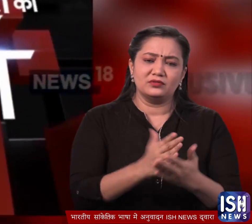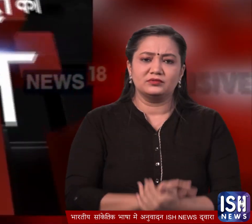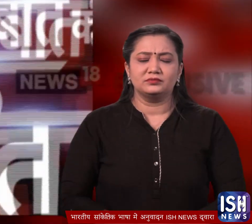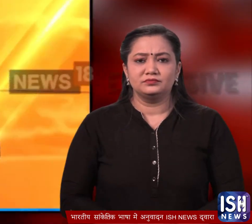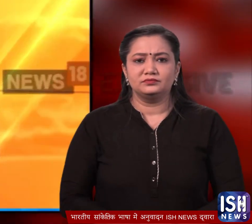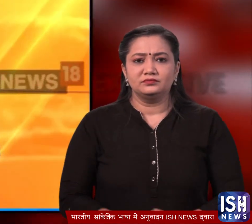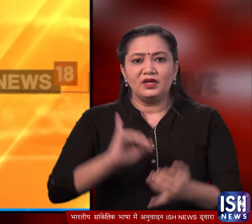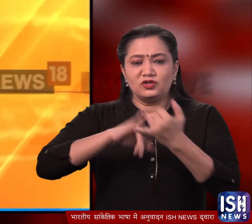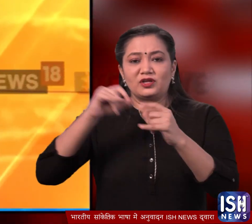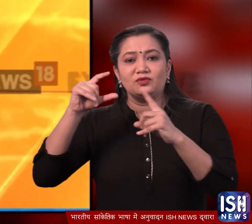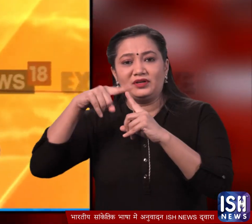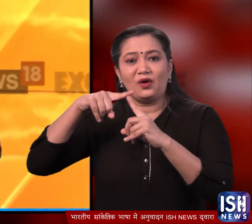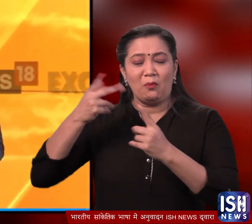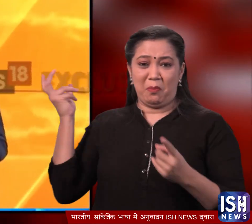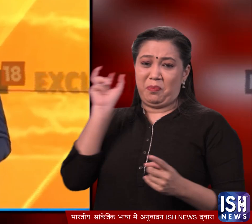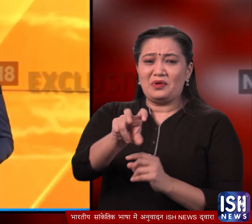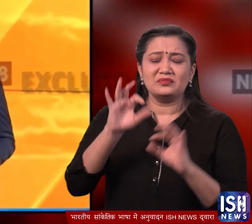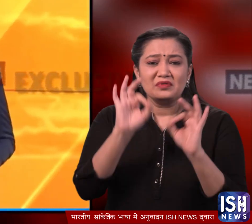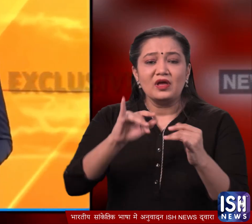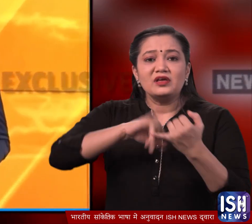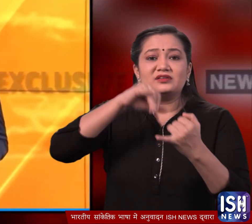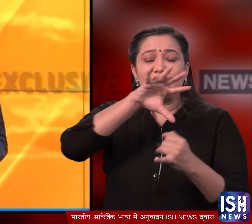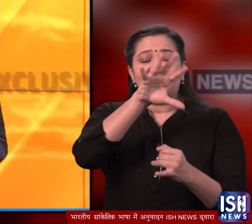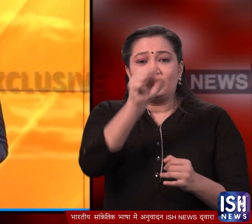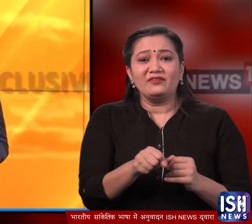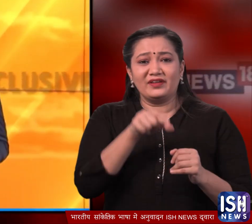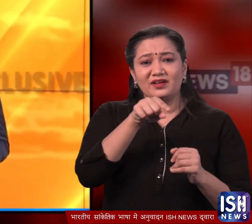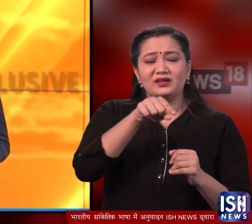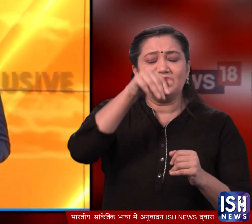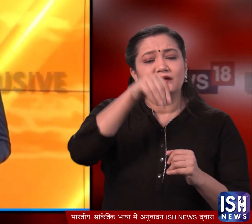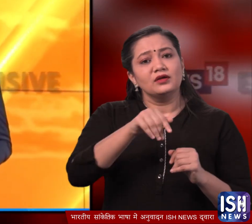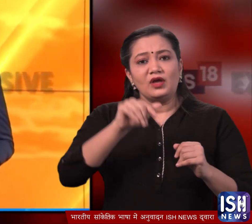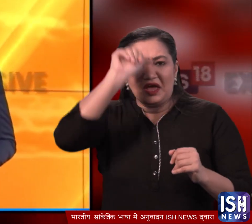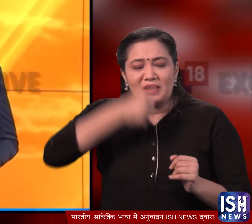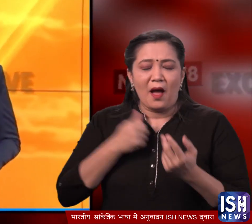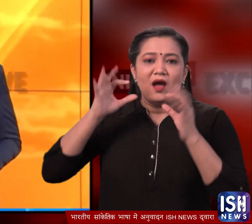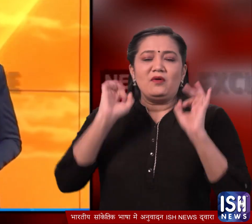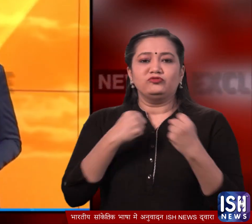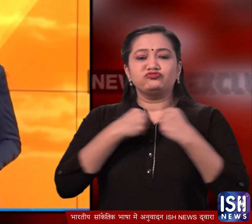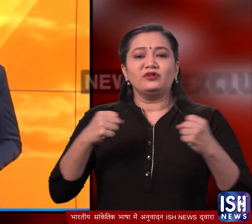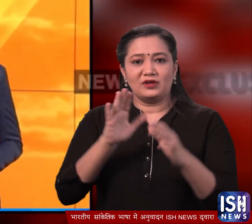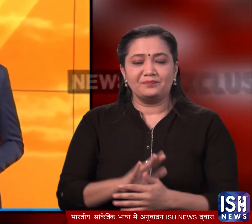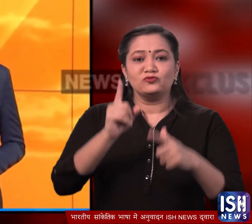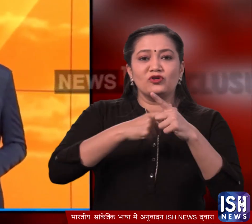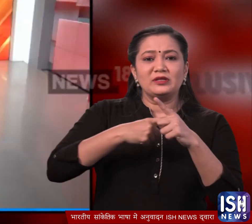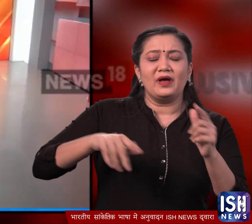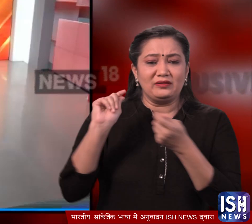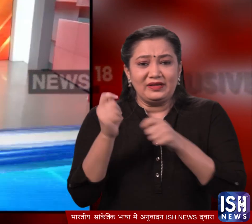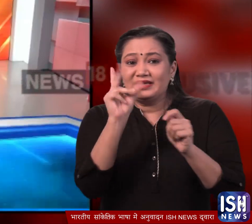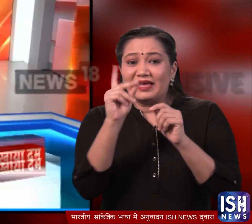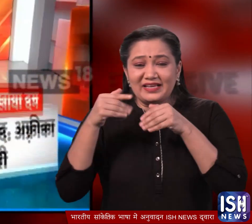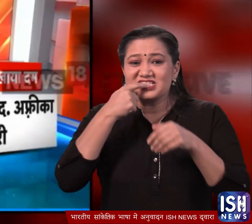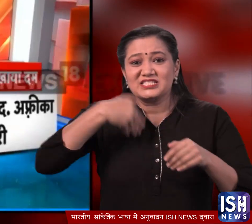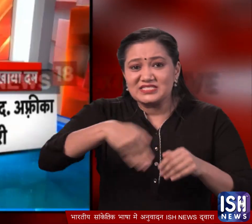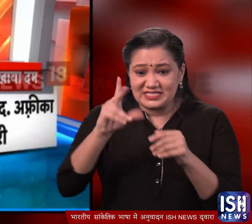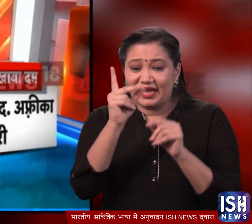दिया। शार्दुल ठाकुर की शानदार गेंदबाजी ने दक्षिण अफ्रीका के खिलाफ दूसरे टेस्ट में टीम इंडिया की वापसी करवा दी। जोहानिसबर्ग में खेले जा रहे दूसरे टेस्ट